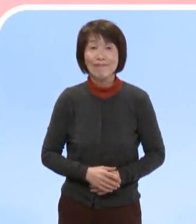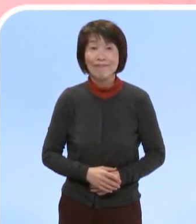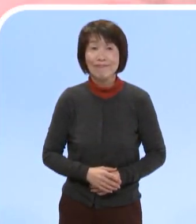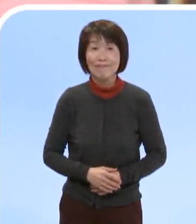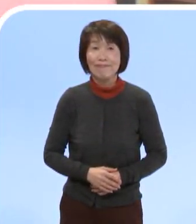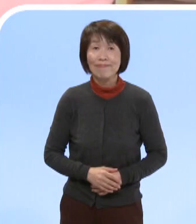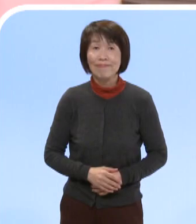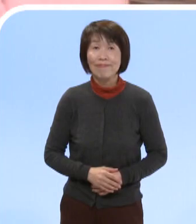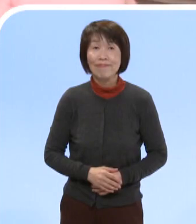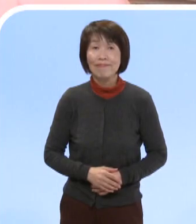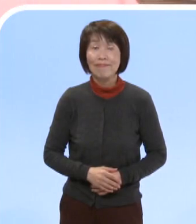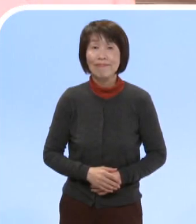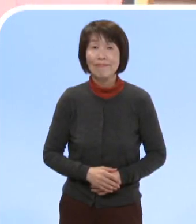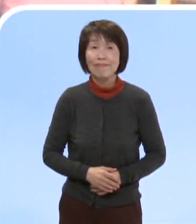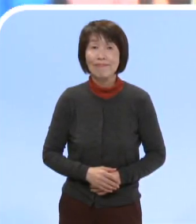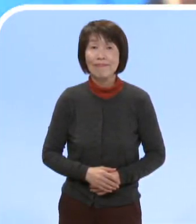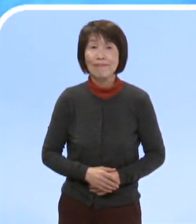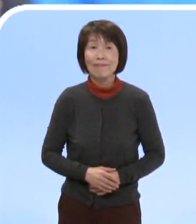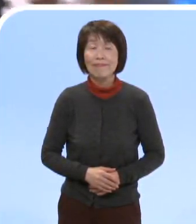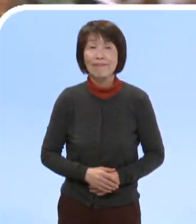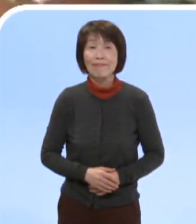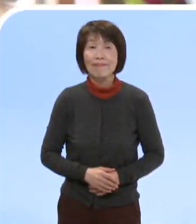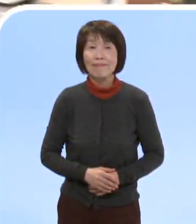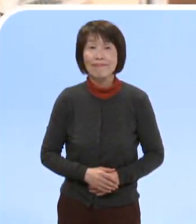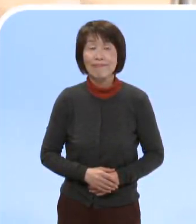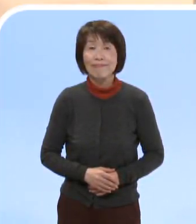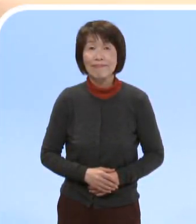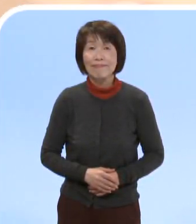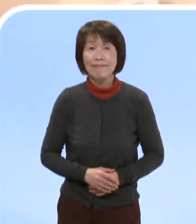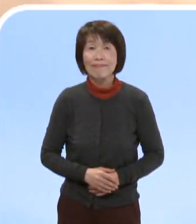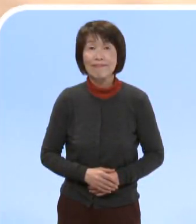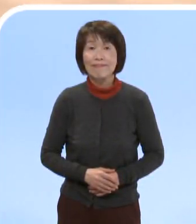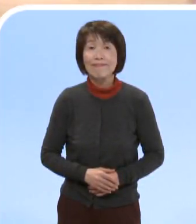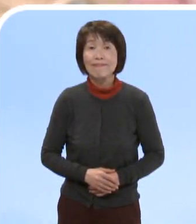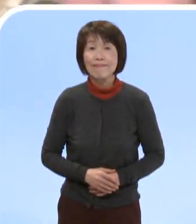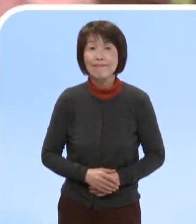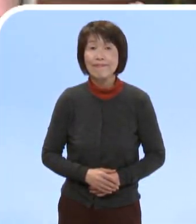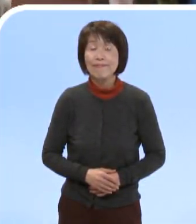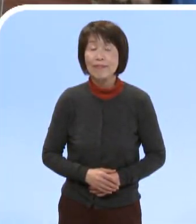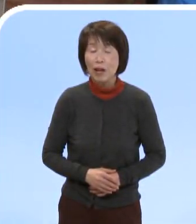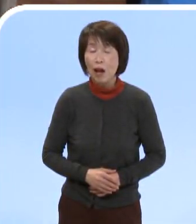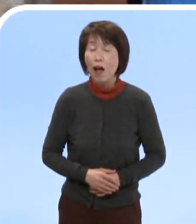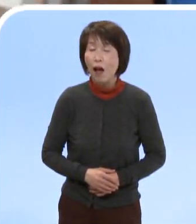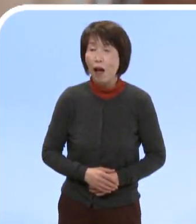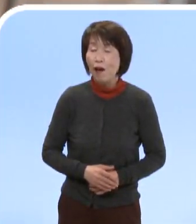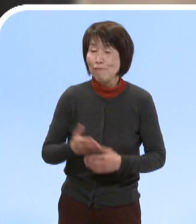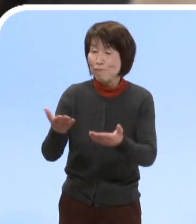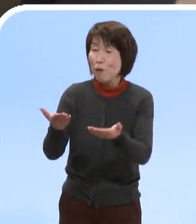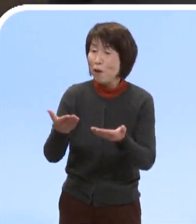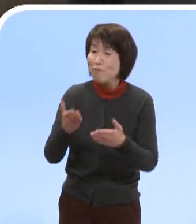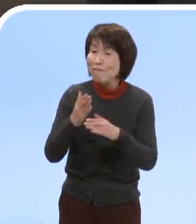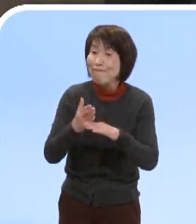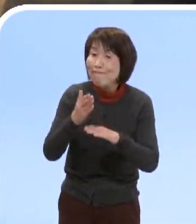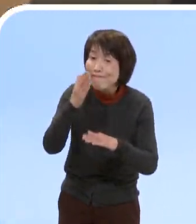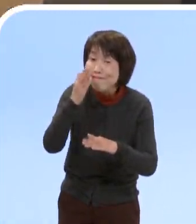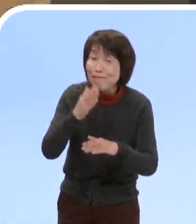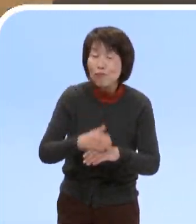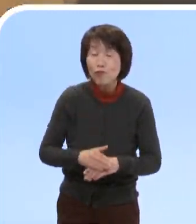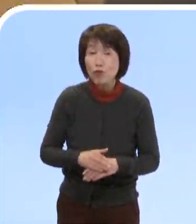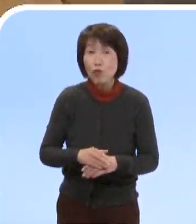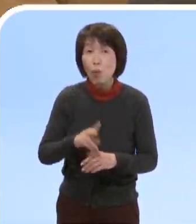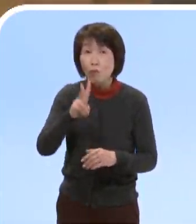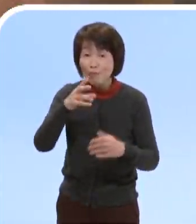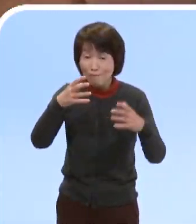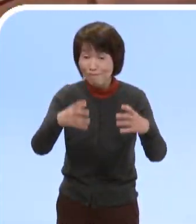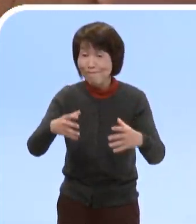あ、どうも、 どうもありがとうございました。 どうもありがとうございます。 はい、 はい、これのいただきます。 今日は2